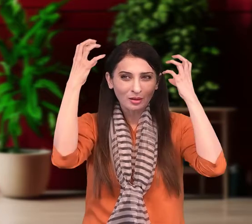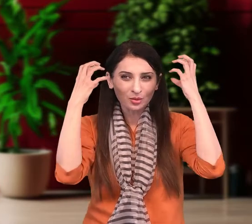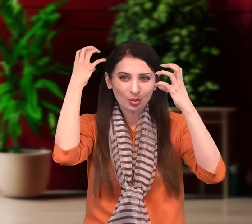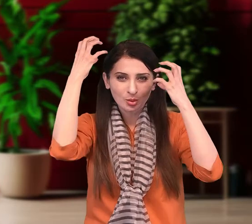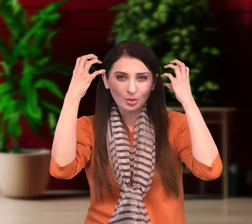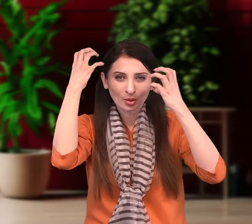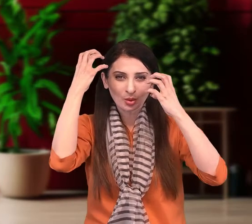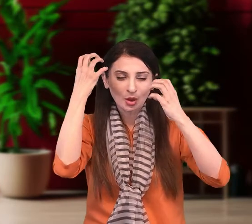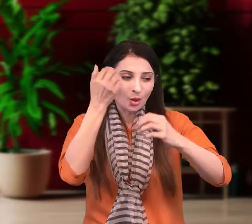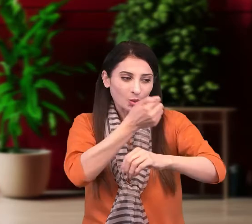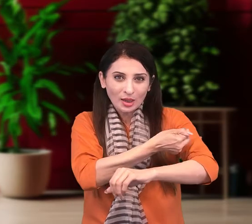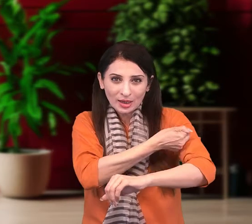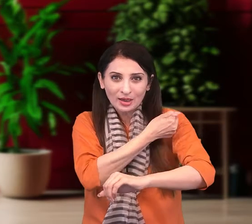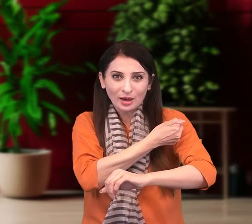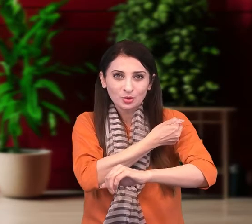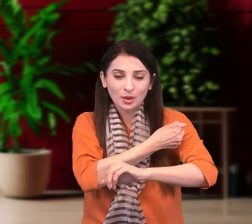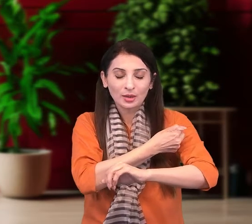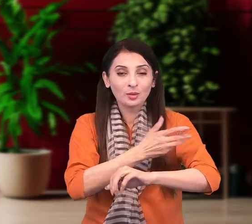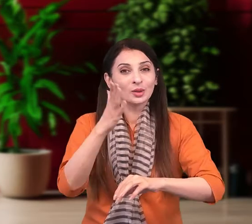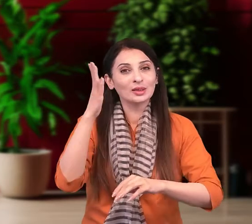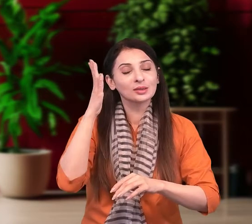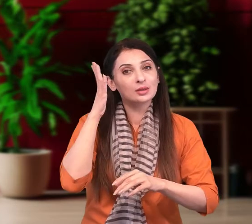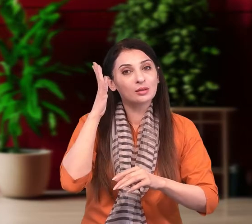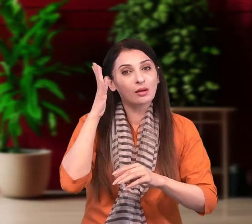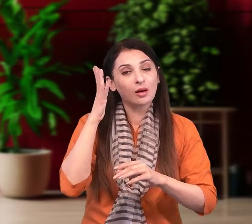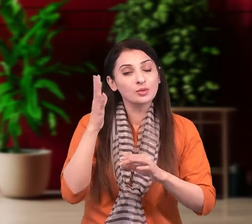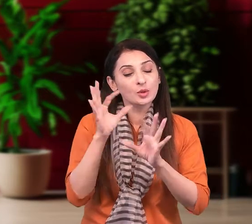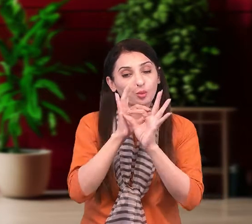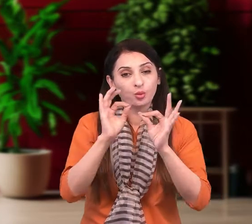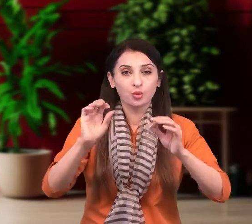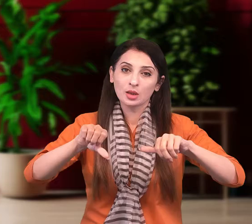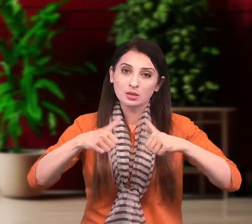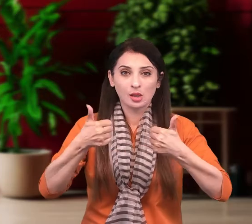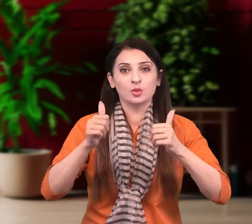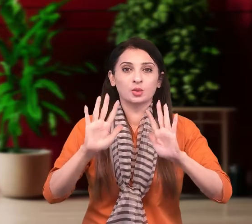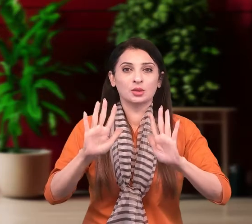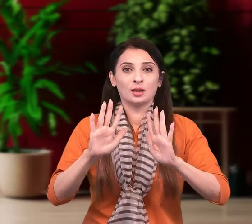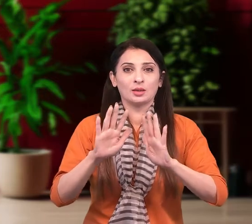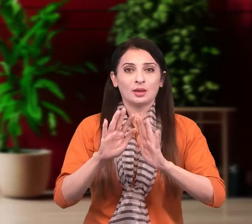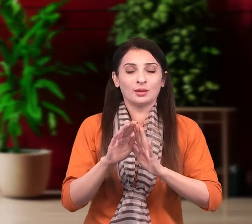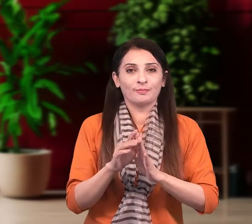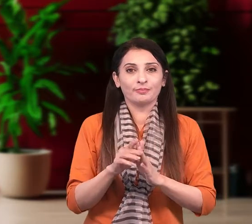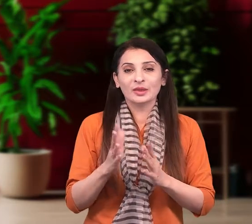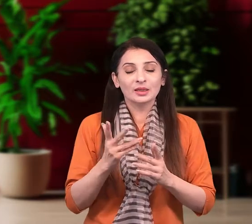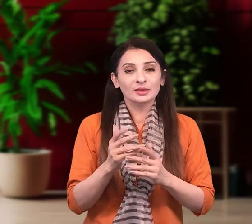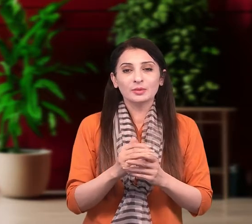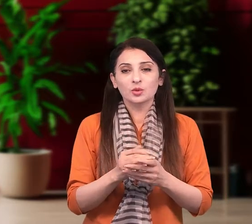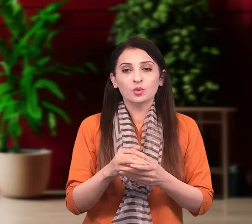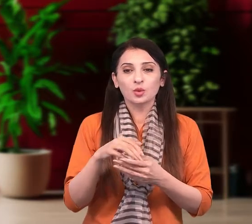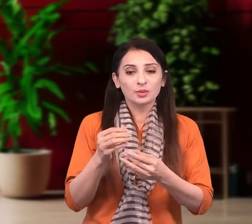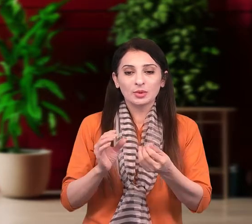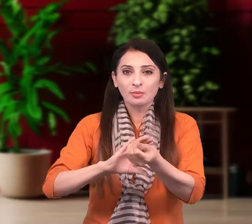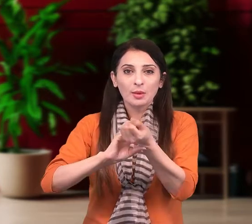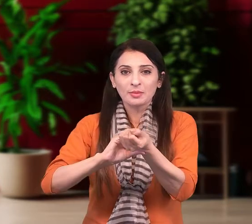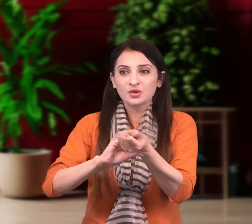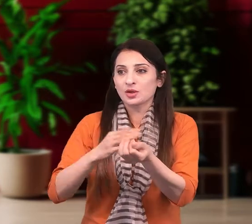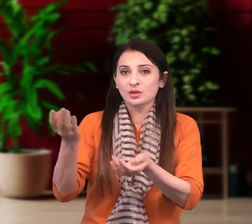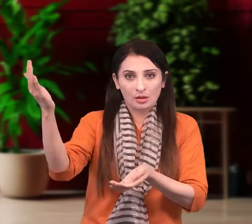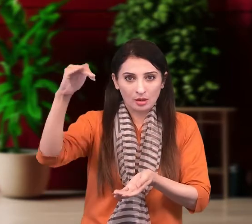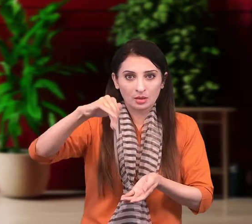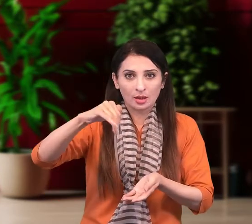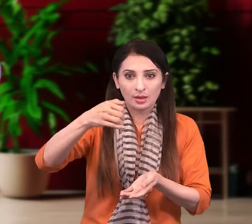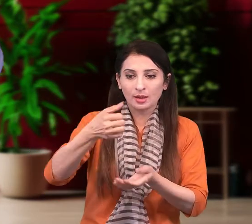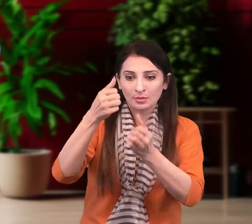से मुतवज्जे होते हैं या आपके सामने कोई बैठता है इन द थेरेपी रूम, तो आपने उसको पूरी